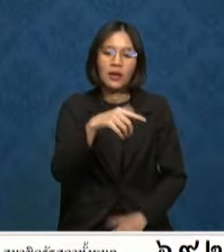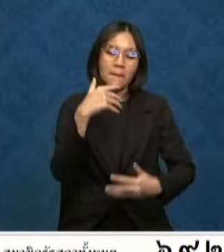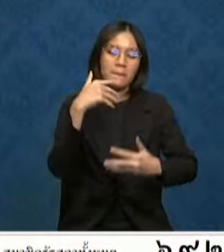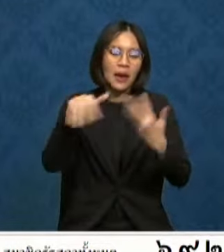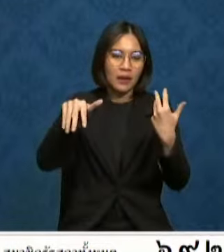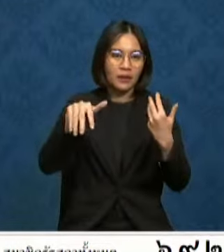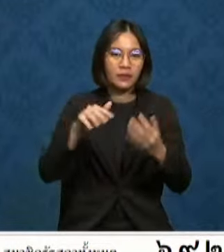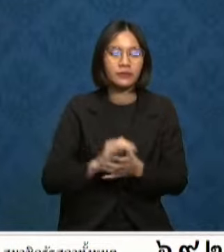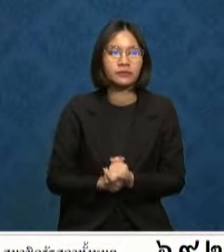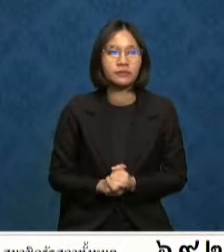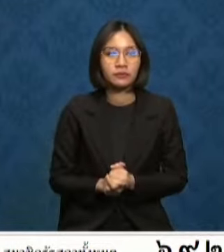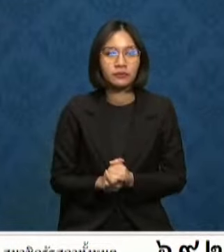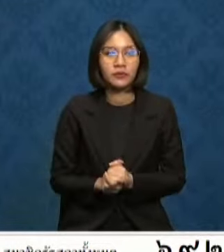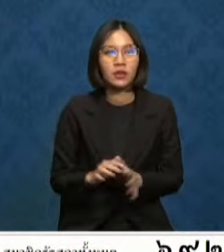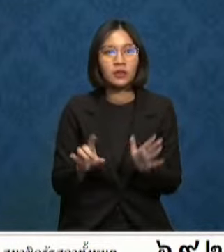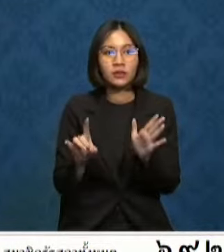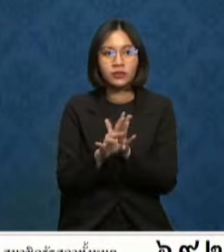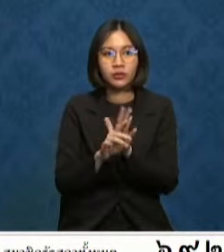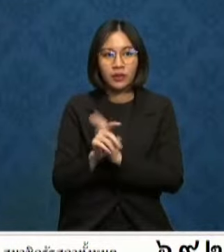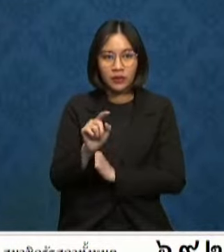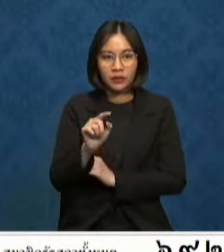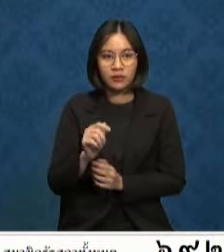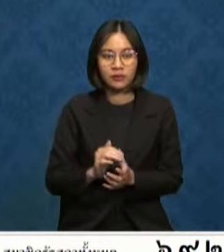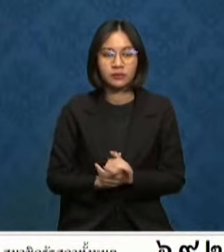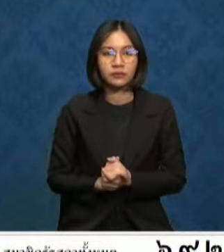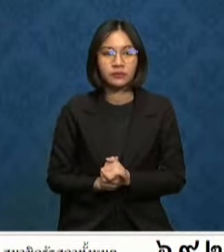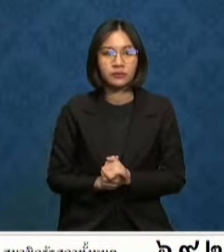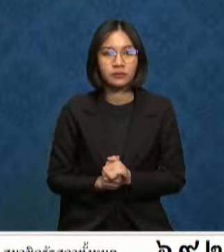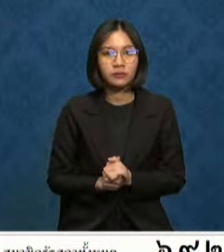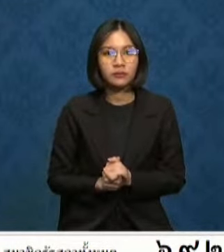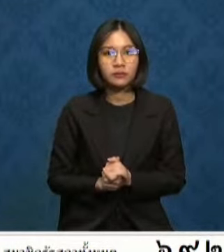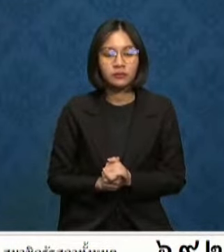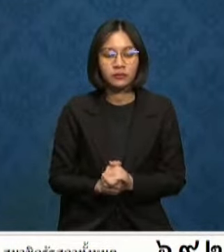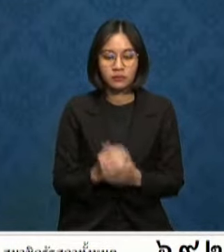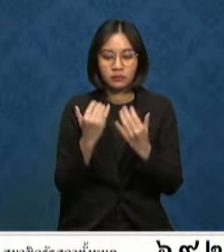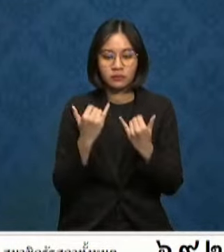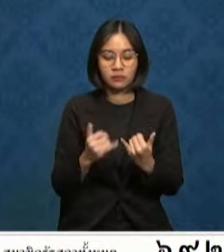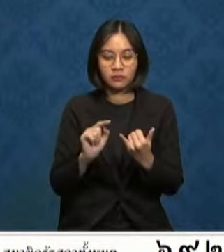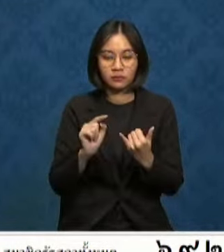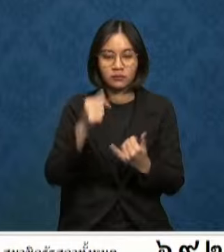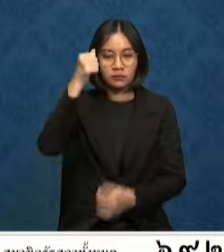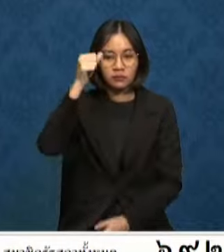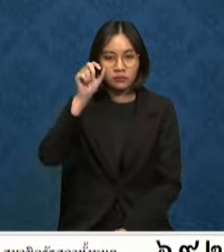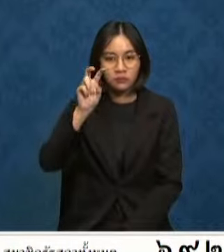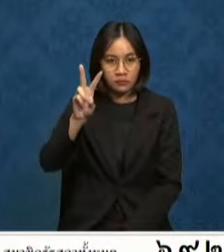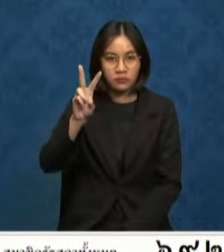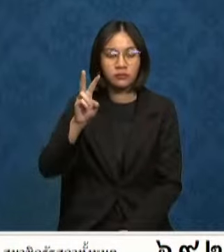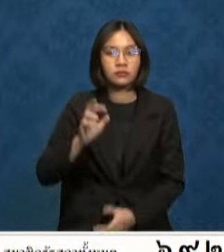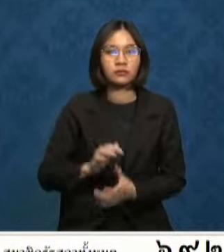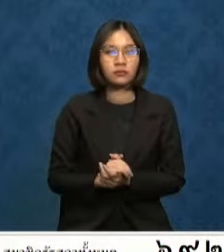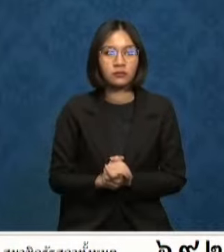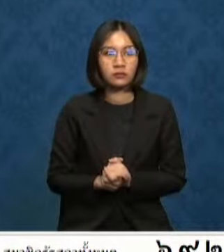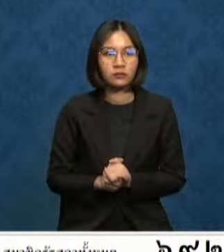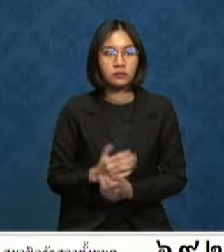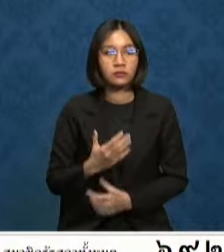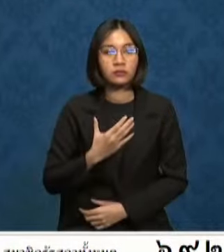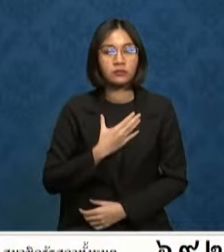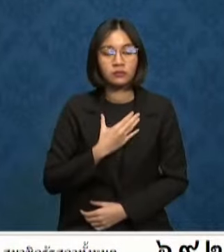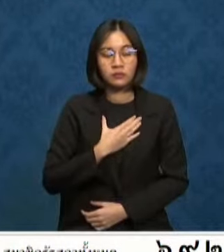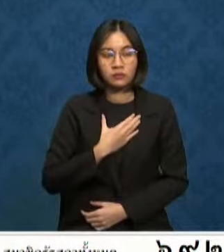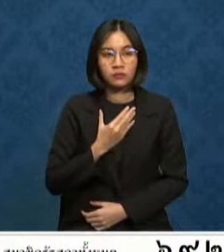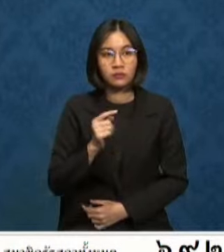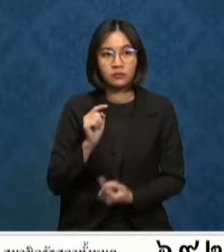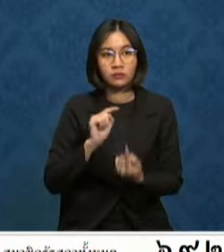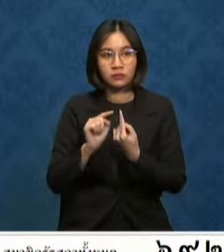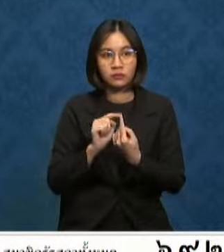พัฏเพรนั้นสุดท้ายทำประดาครัก วันนี้ สองวันที่ว่ากันมาผมถือว่า